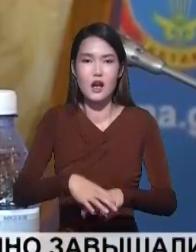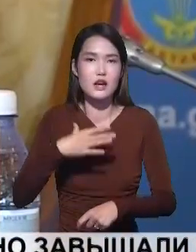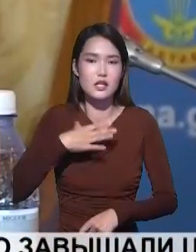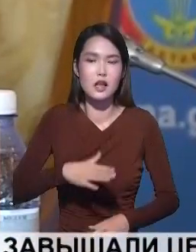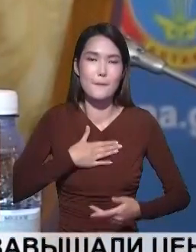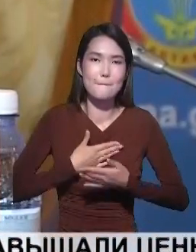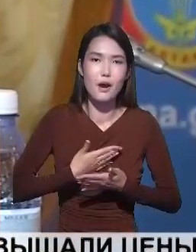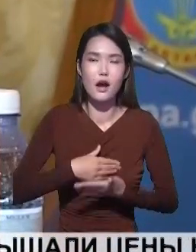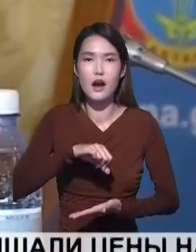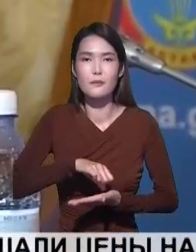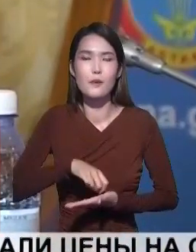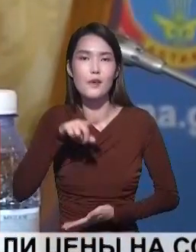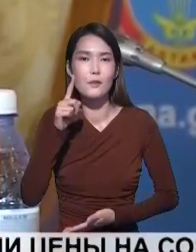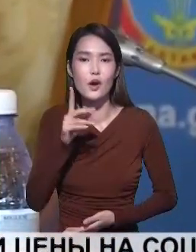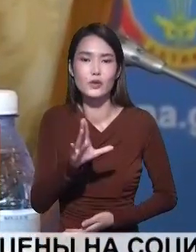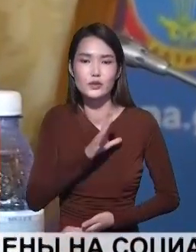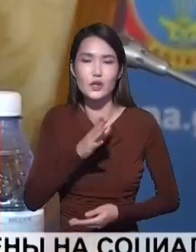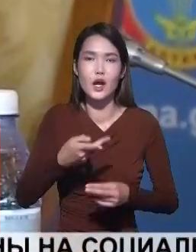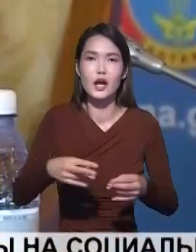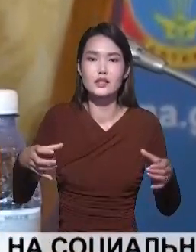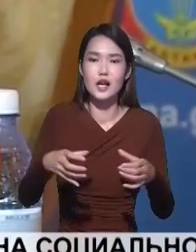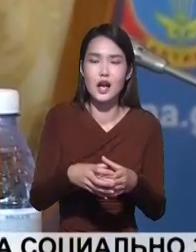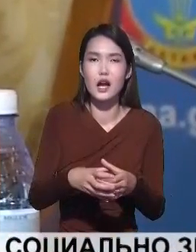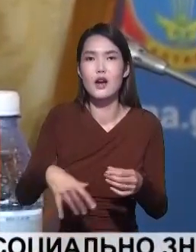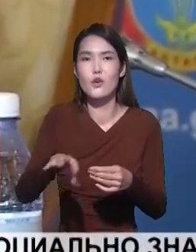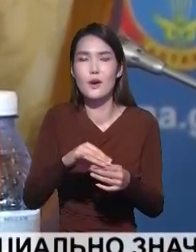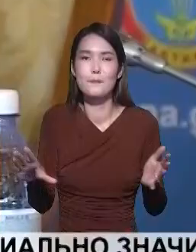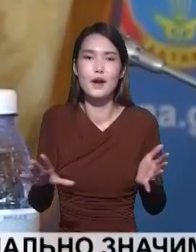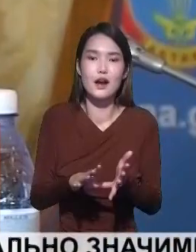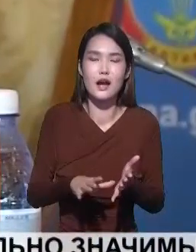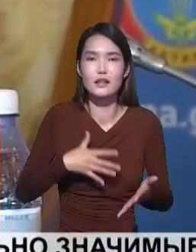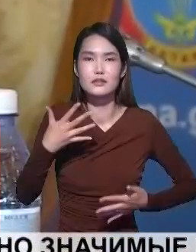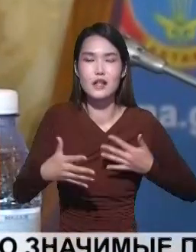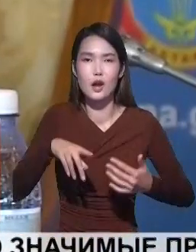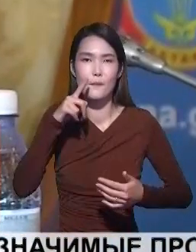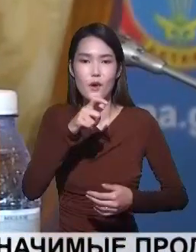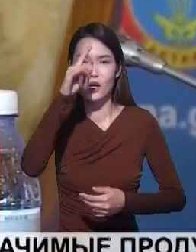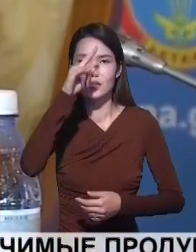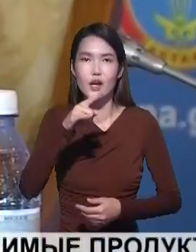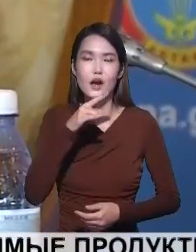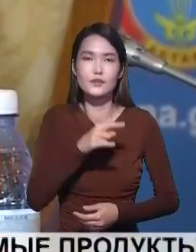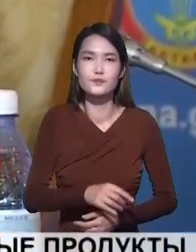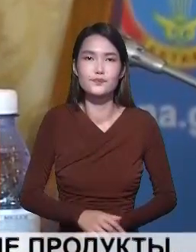активно участвовала молодЁжь все эти факты отражают порядочность энергичность и неравнодушие Казахстанского общества